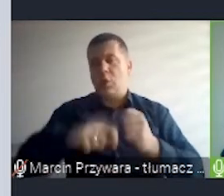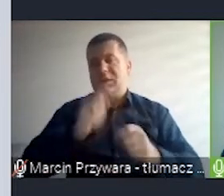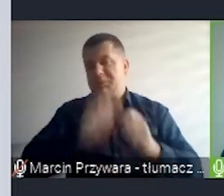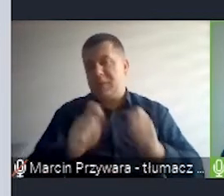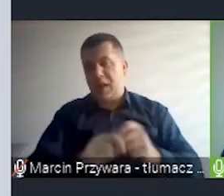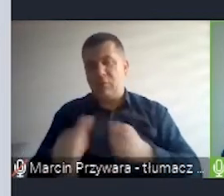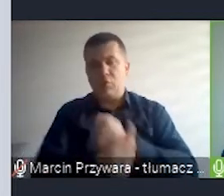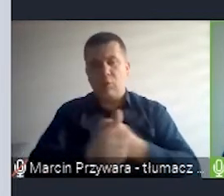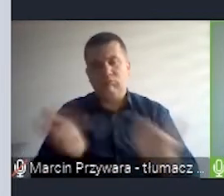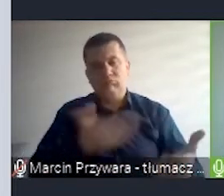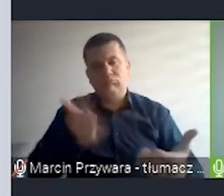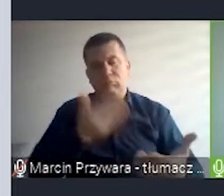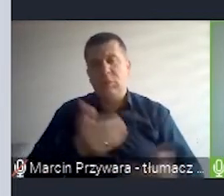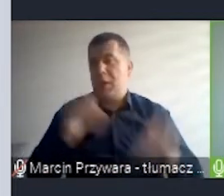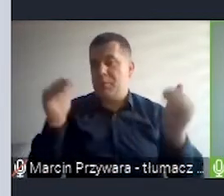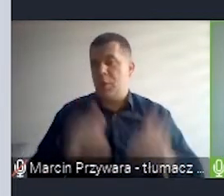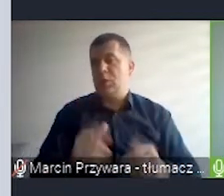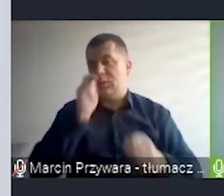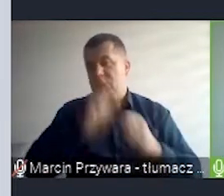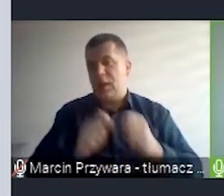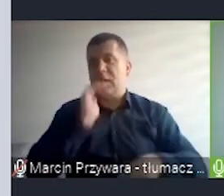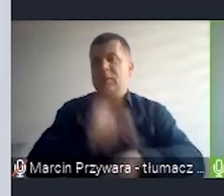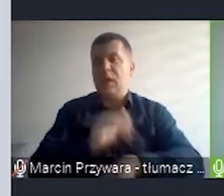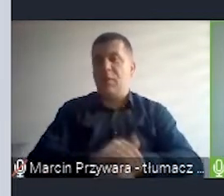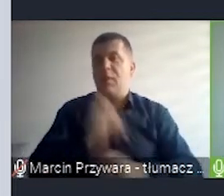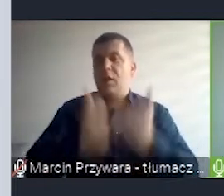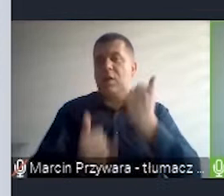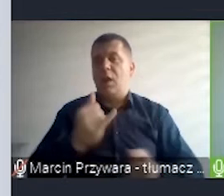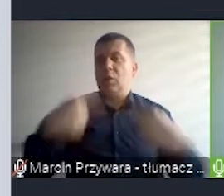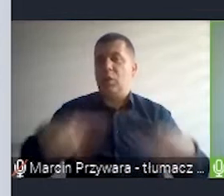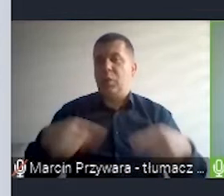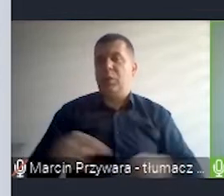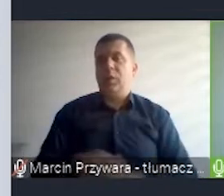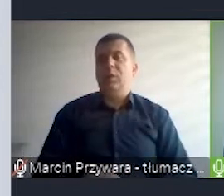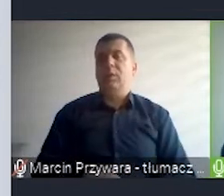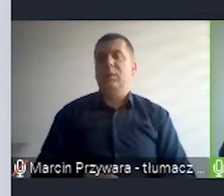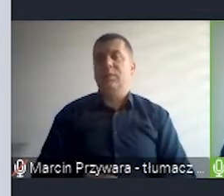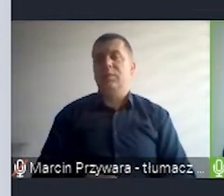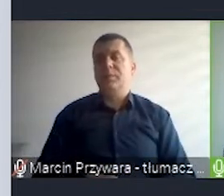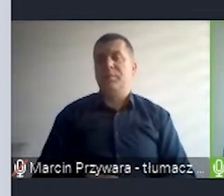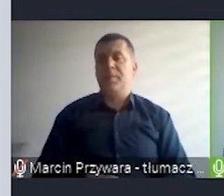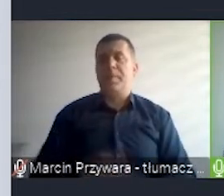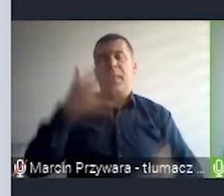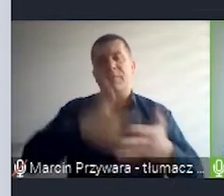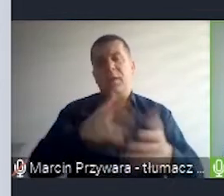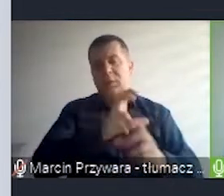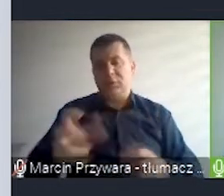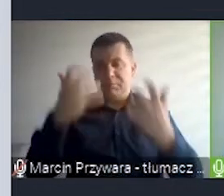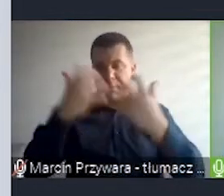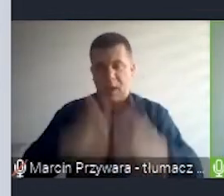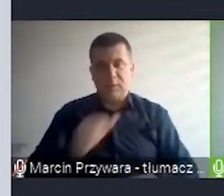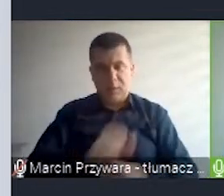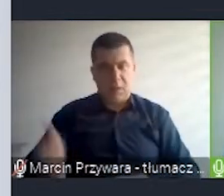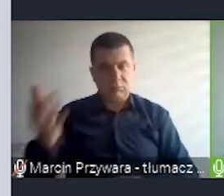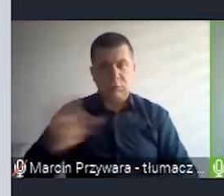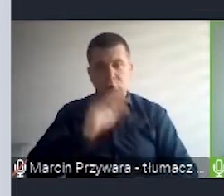sprawdza dokumentację, może sprawdzić zamówienia, jeśli jeszcze nie były sprawdzone, weryfikuje, czy te maszyny są, czy